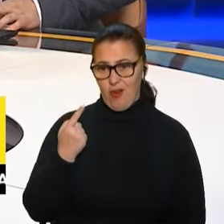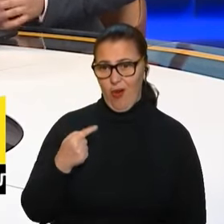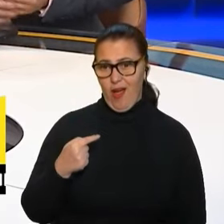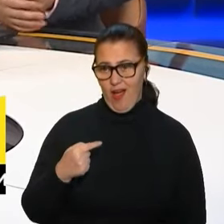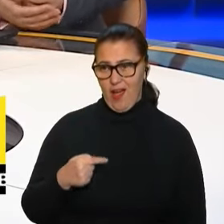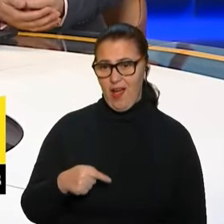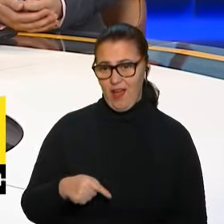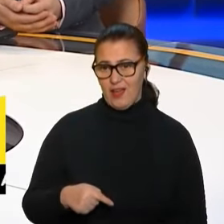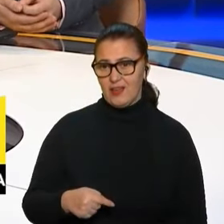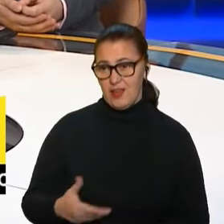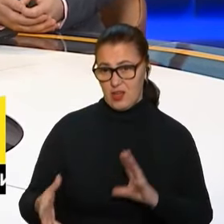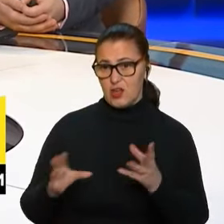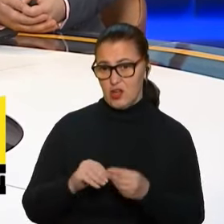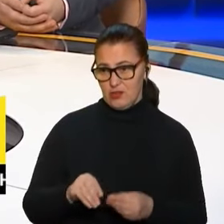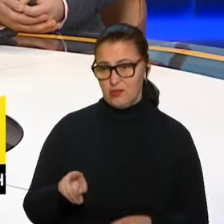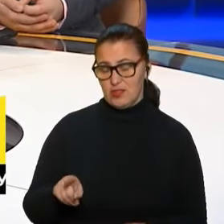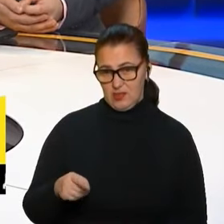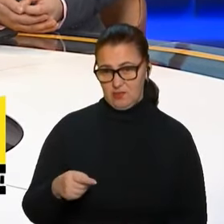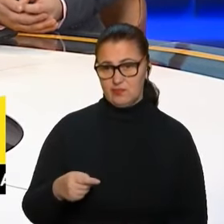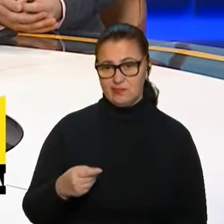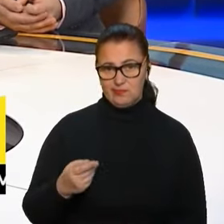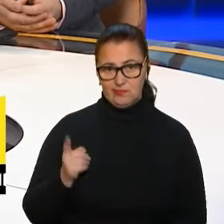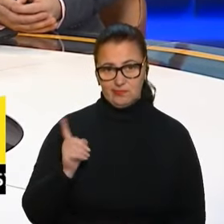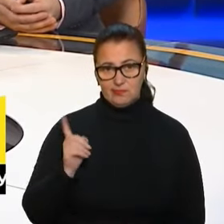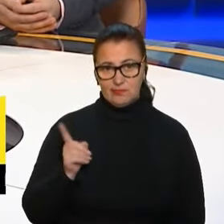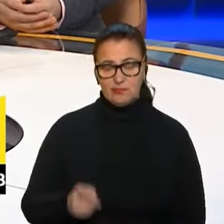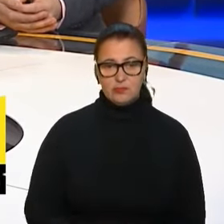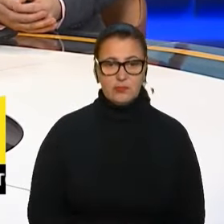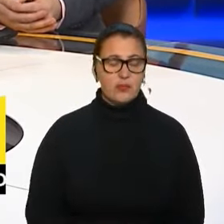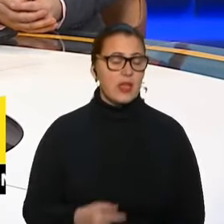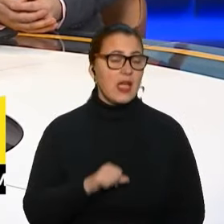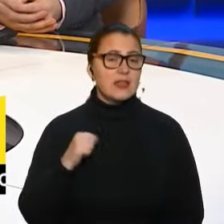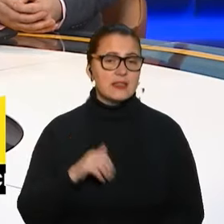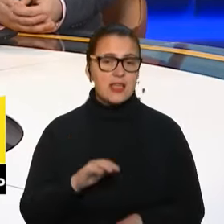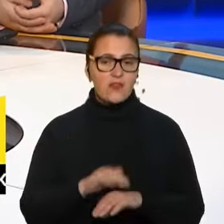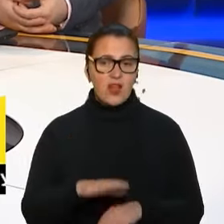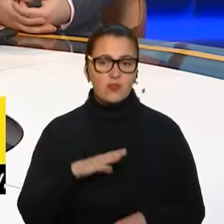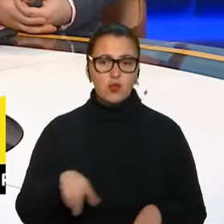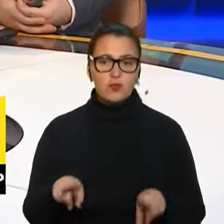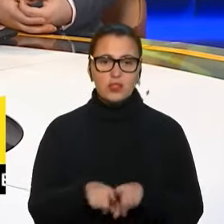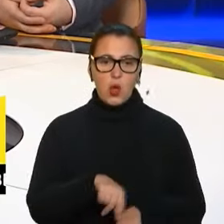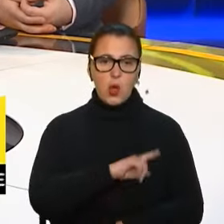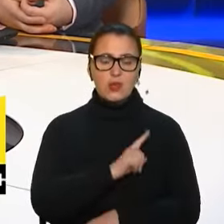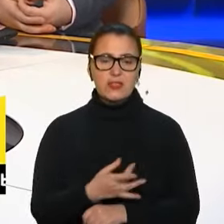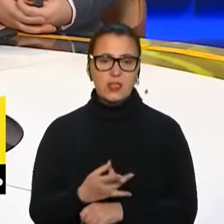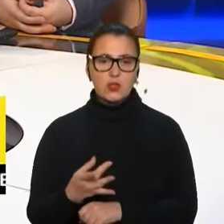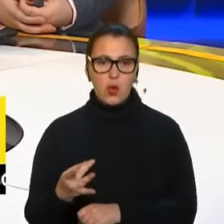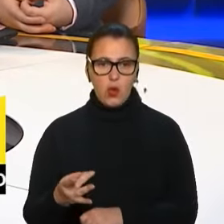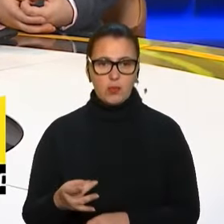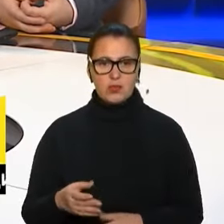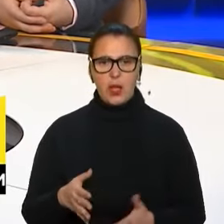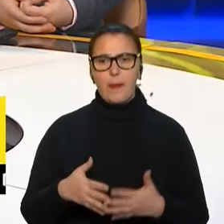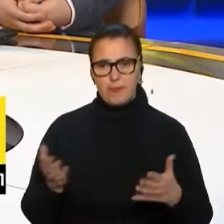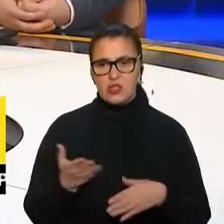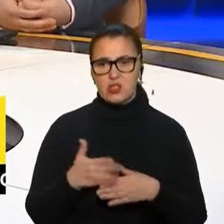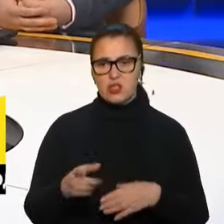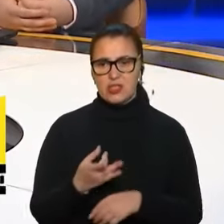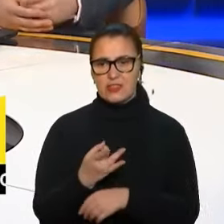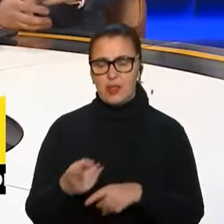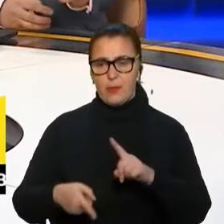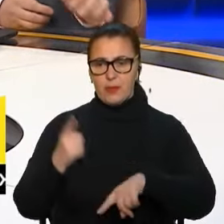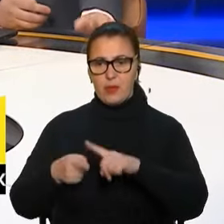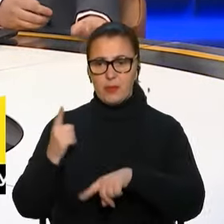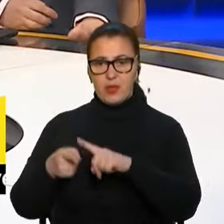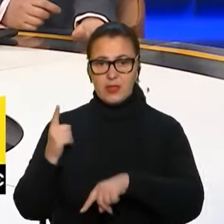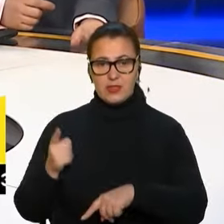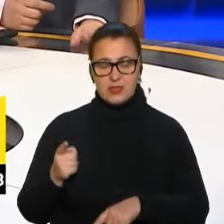зараз говорять всередині Ізраїлю? Тобто те, що, в принципі, сам факт був такого масованого обстрілу, більшість збили ракети, дронів, які були,